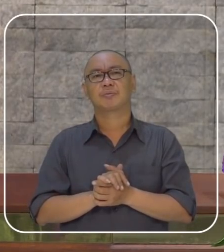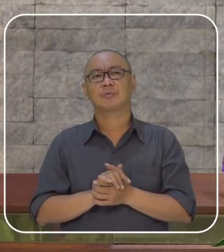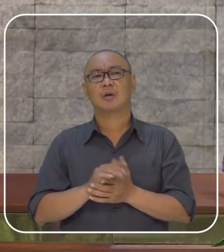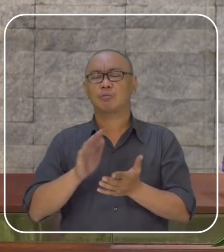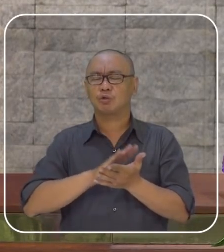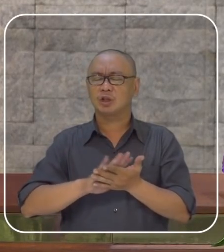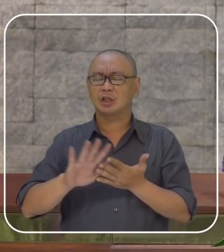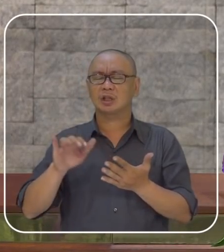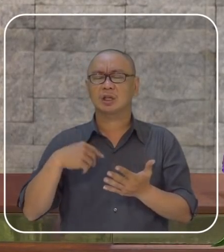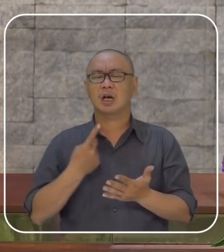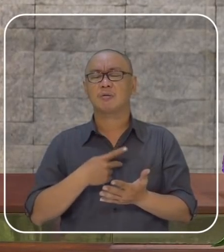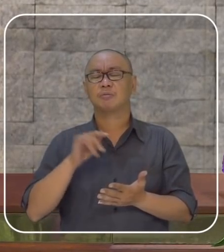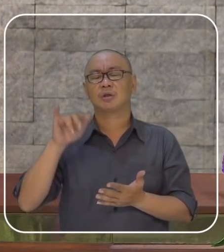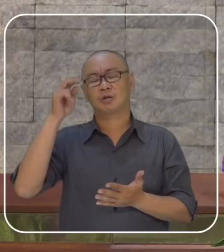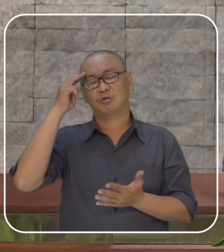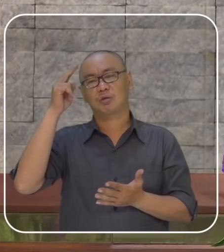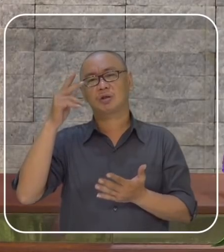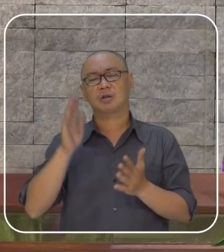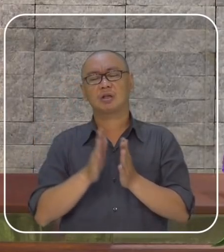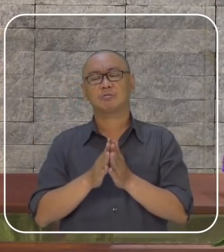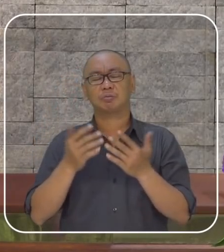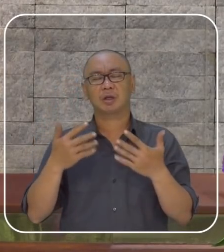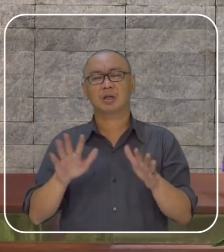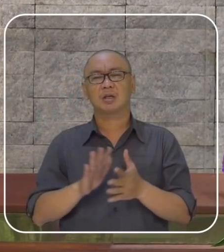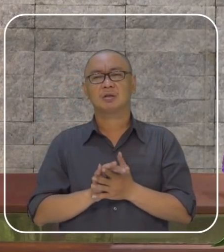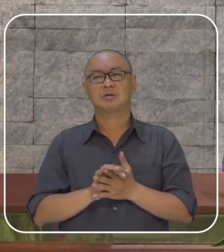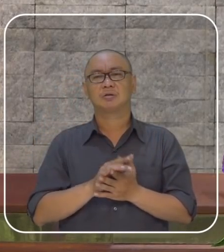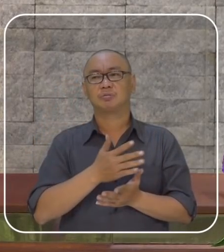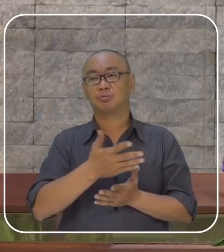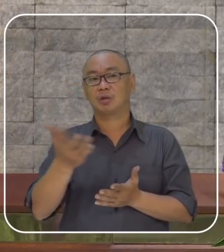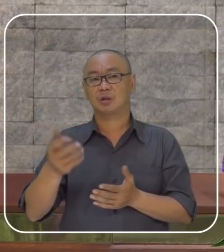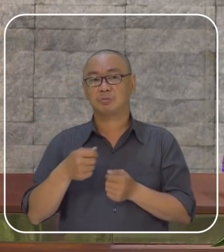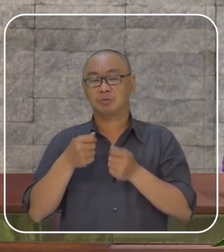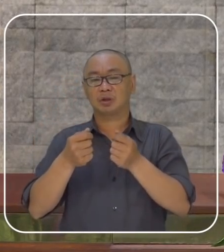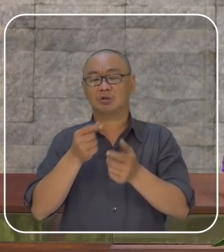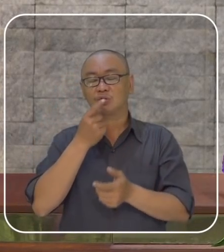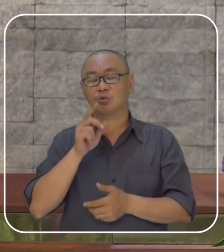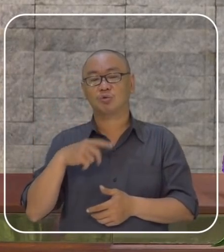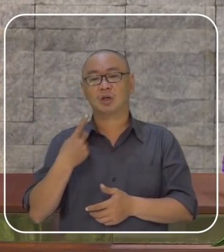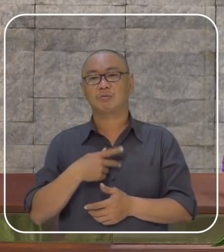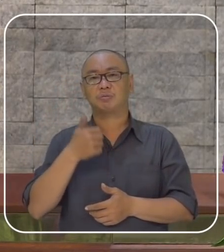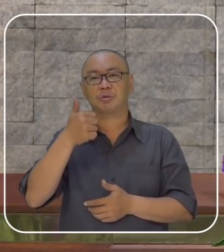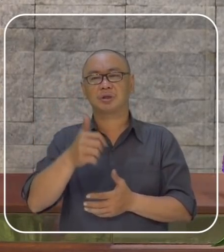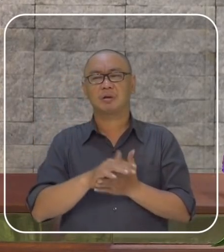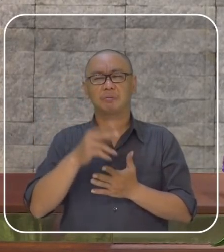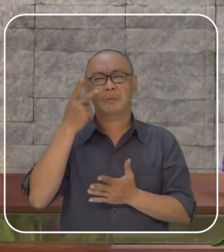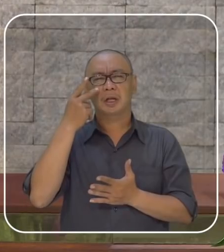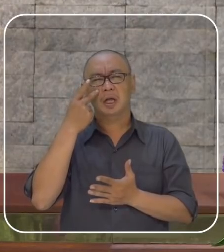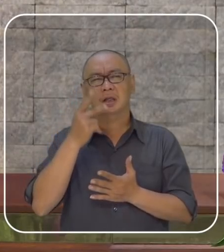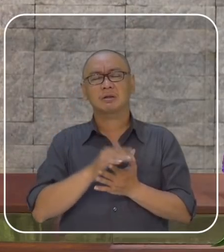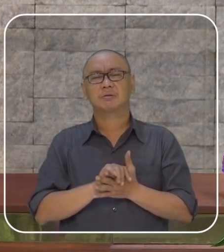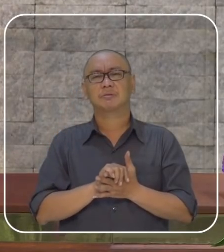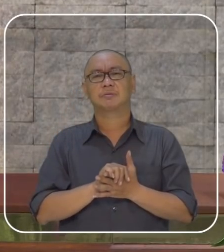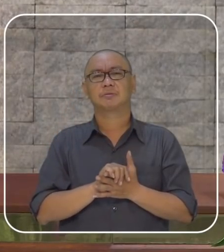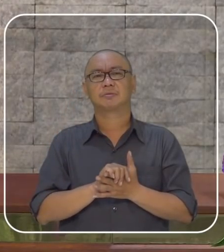kami, dan biarlah dengan segala kepekaan yang Engkau berikan bagi kami, kami semakin dapat melihat